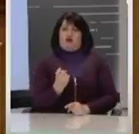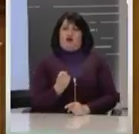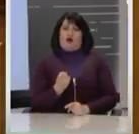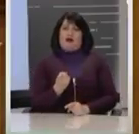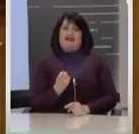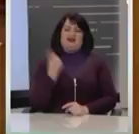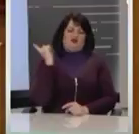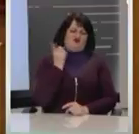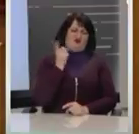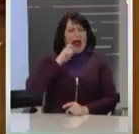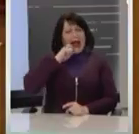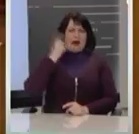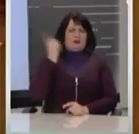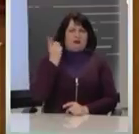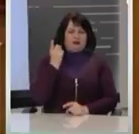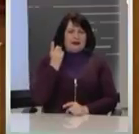κουνάνε κάποιοι το δάχτυλο,